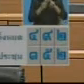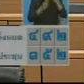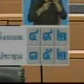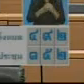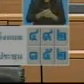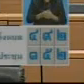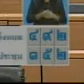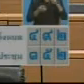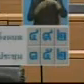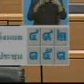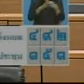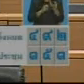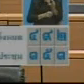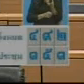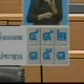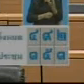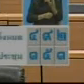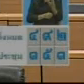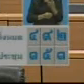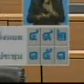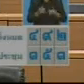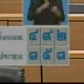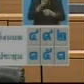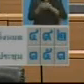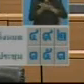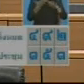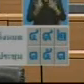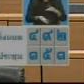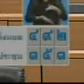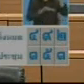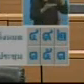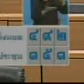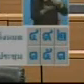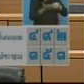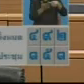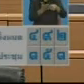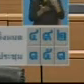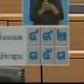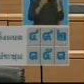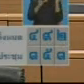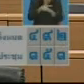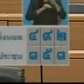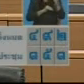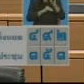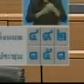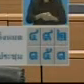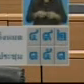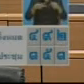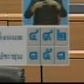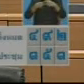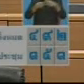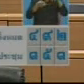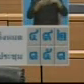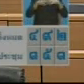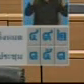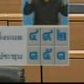จากการนำข้าวเข้าสู่โครงการจำนำข้าวล่าช้าในส่วนของปัญหาแรกครับทางชาวบ้านก็เ